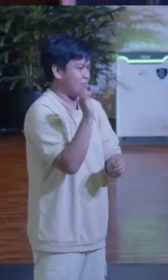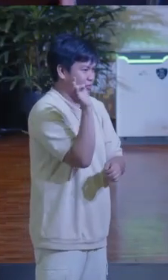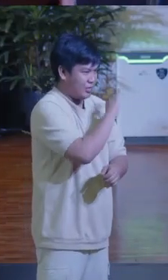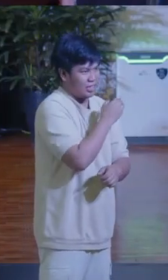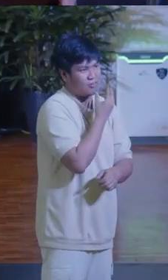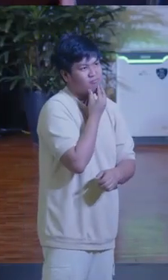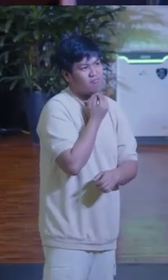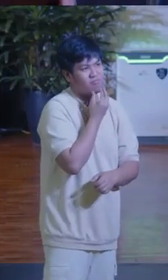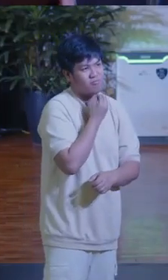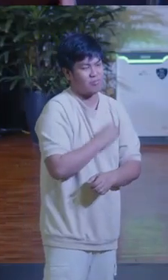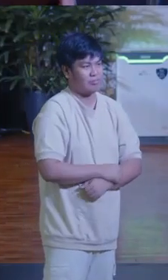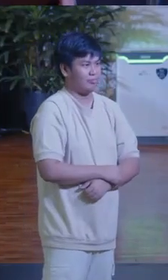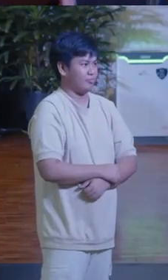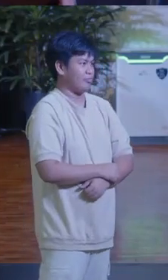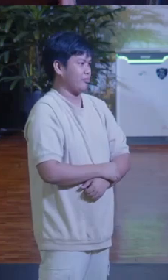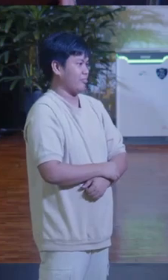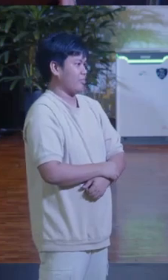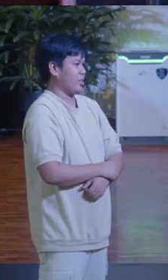Yung there na yan